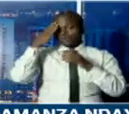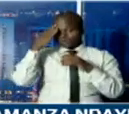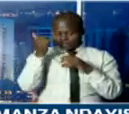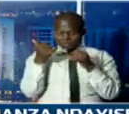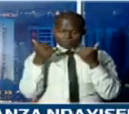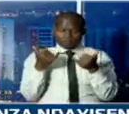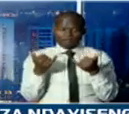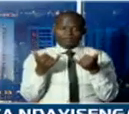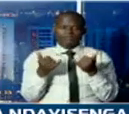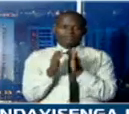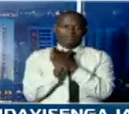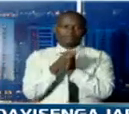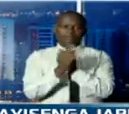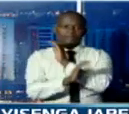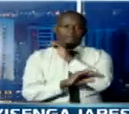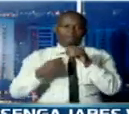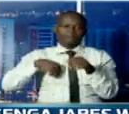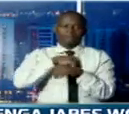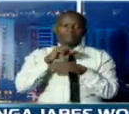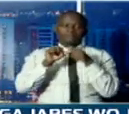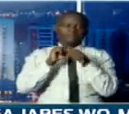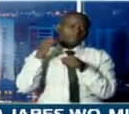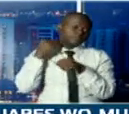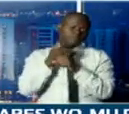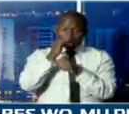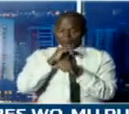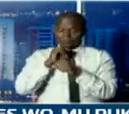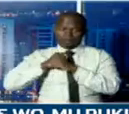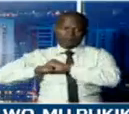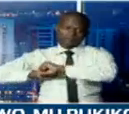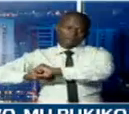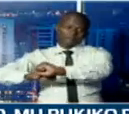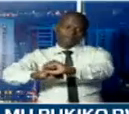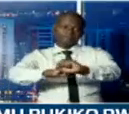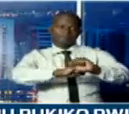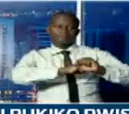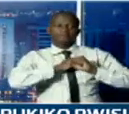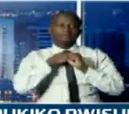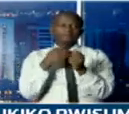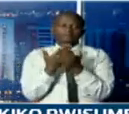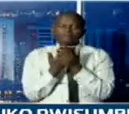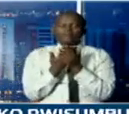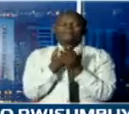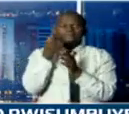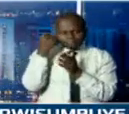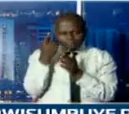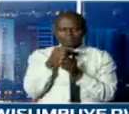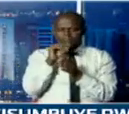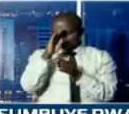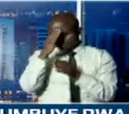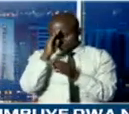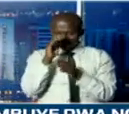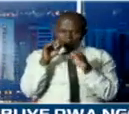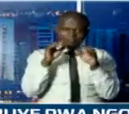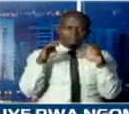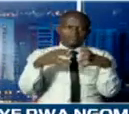rero amateka y'igihugu arebana na Jenoside yakorewe Abatutsi ashobore gusigasirwa, birasaba byanze bikunze ko icyo cyiciro